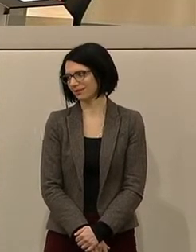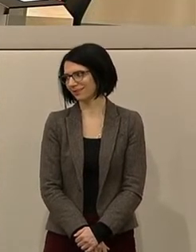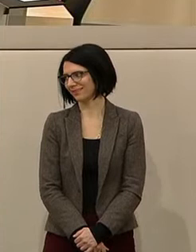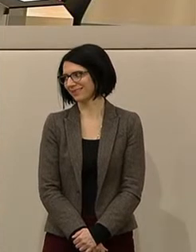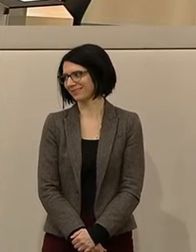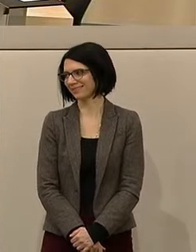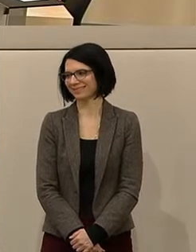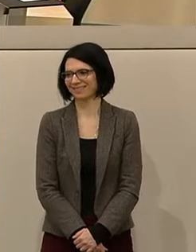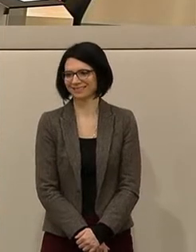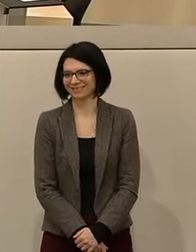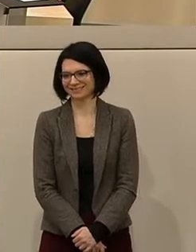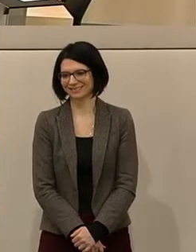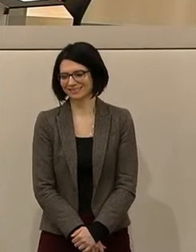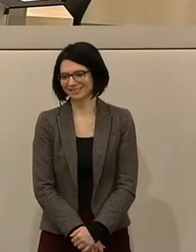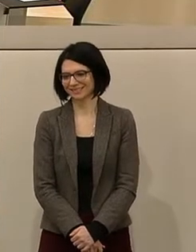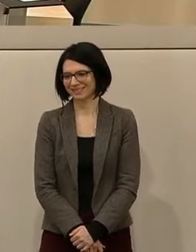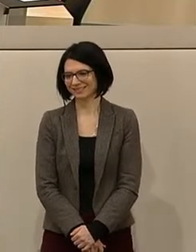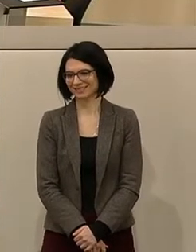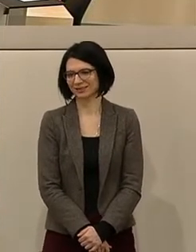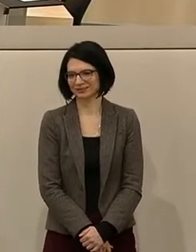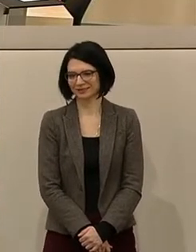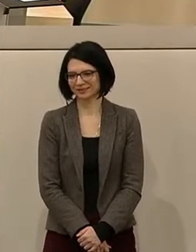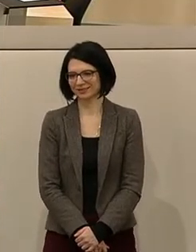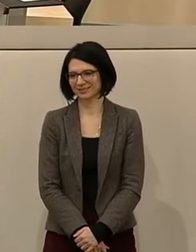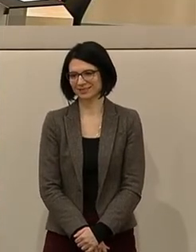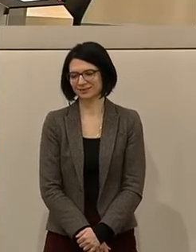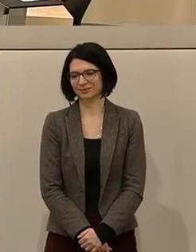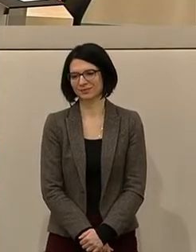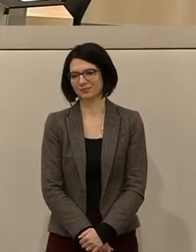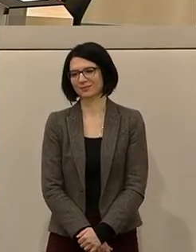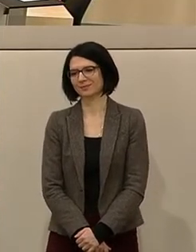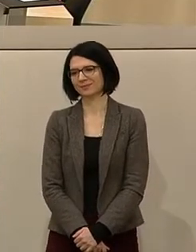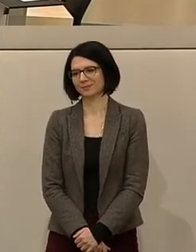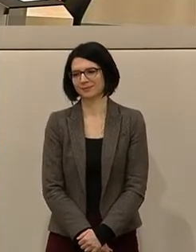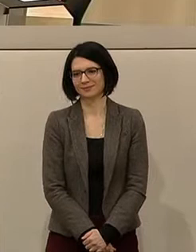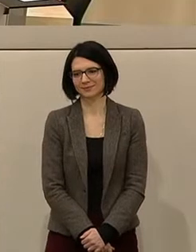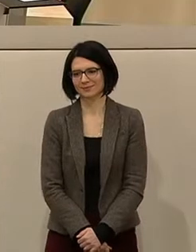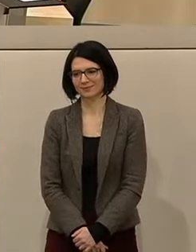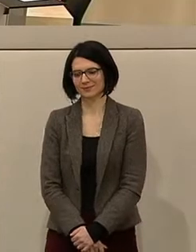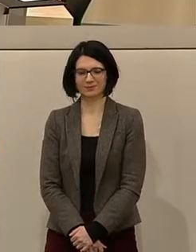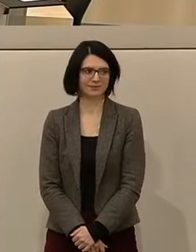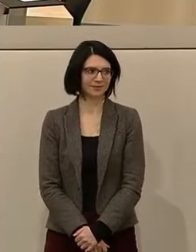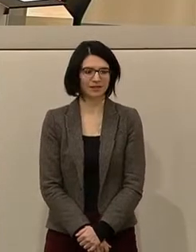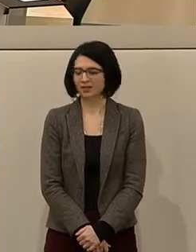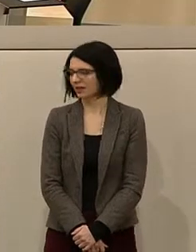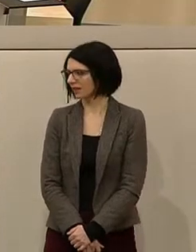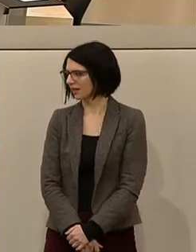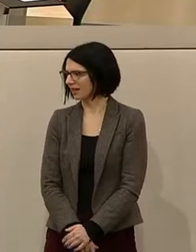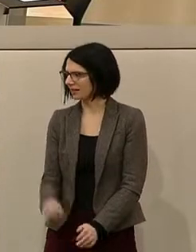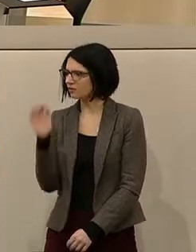die Clubchefs der Fraktionen. Böginger, Schieder